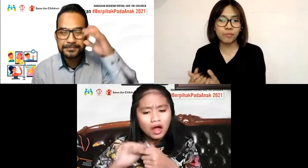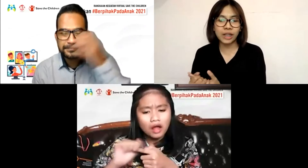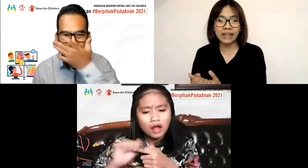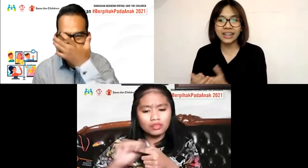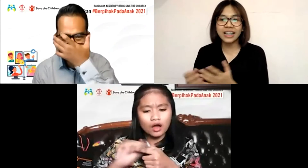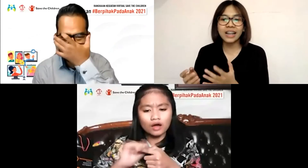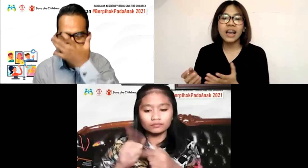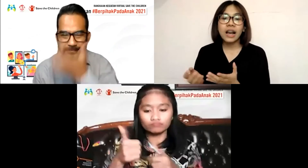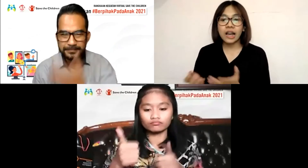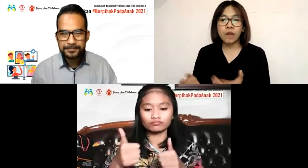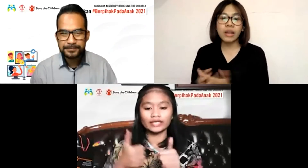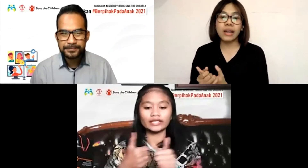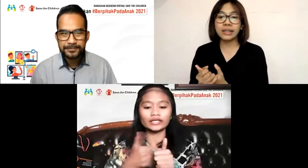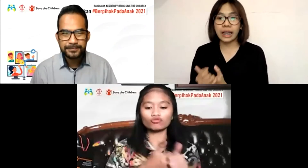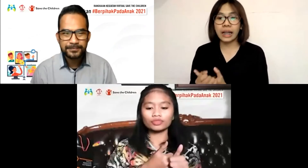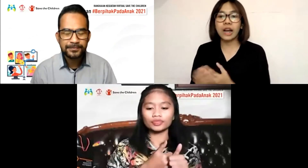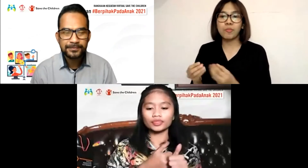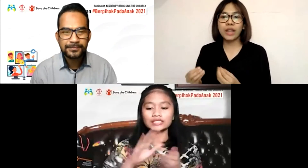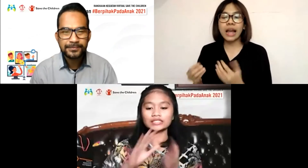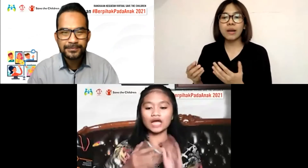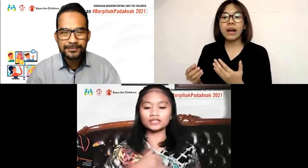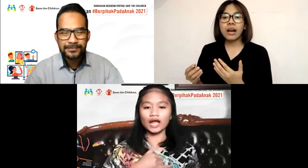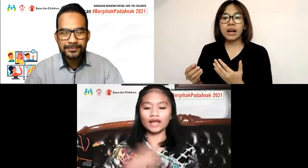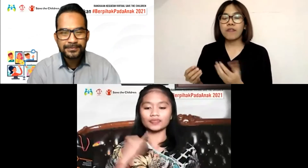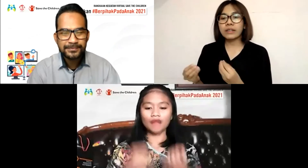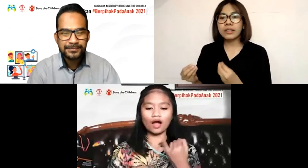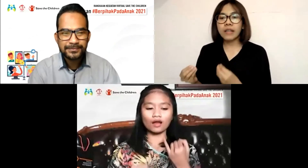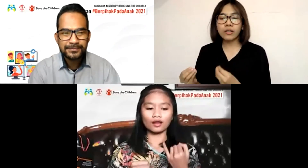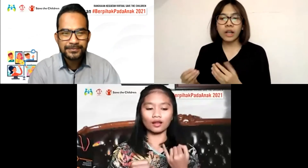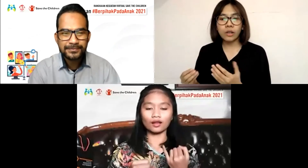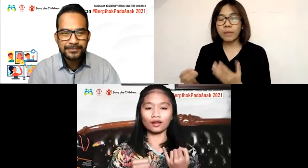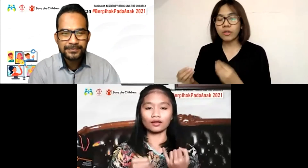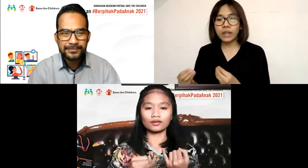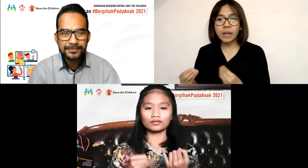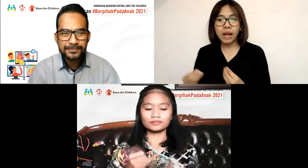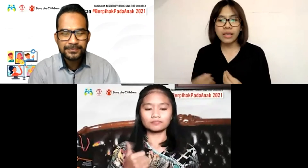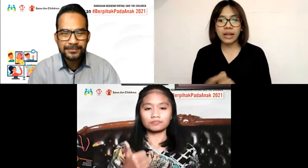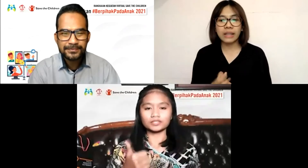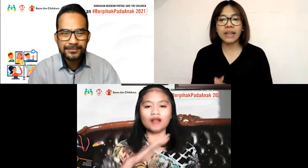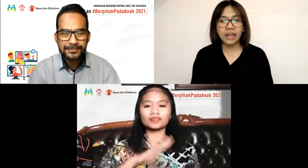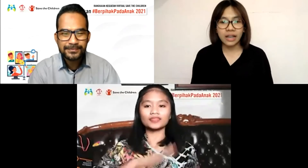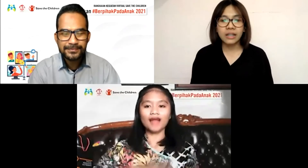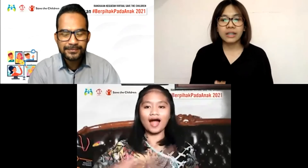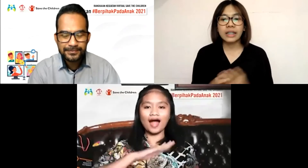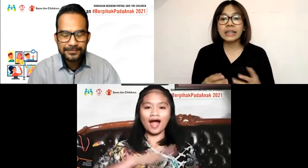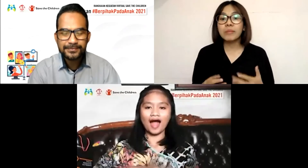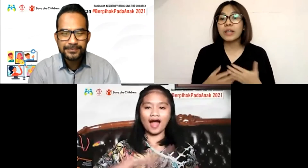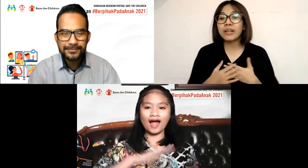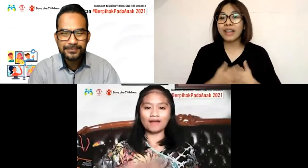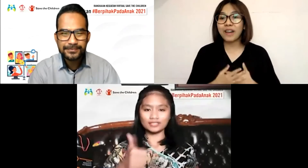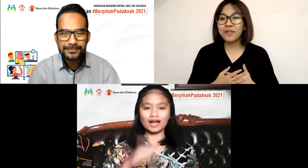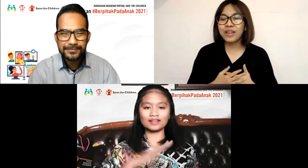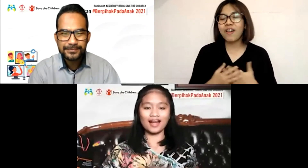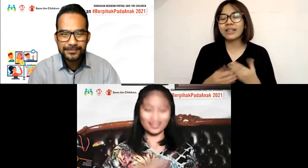atau berkomunikasi dengan karyawan yang ada di sana. Kemudian ada fasilitator atau mentoring yang mengajarkan saya, sehingga saya